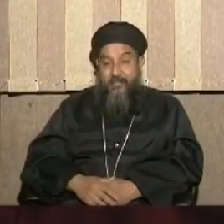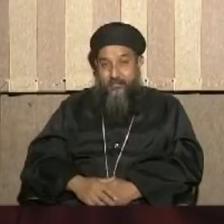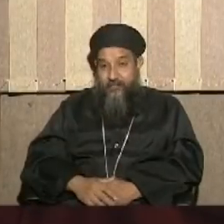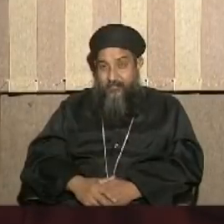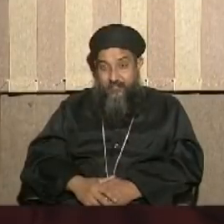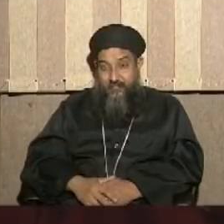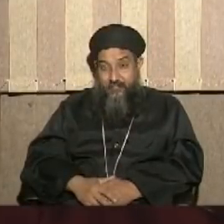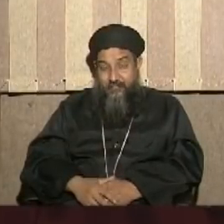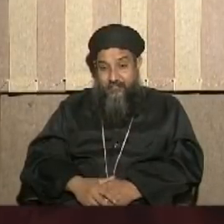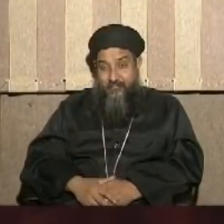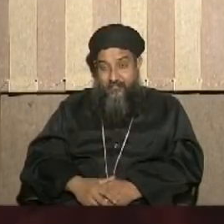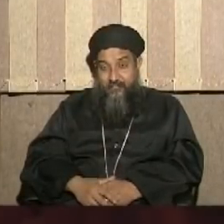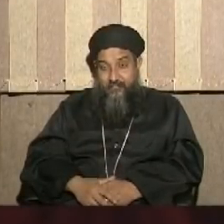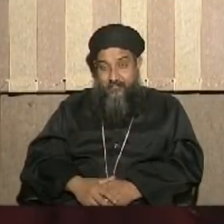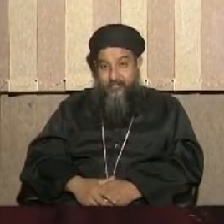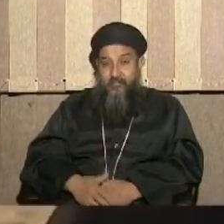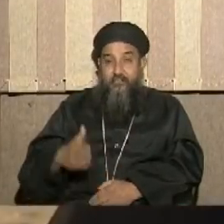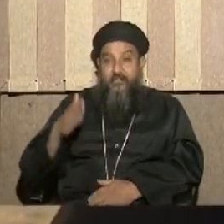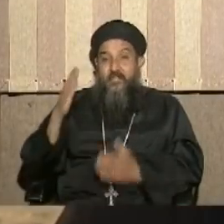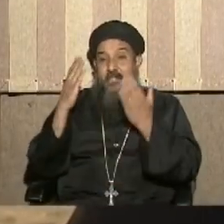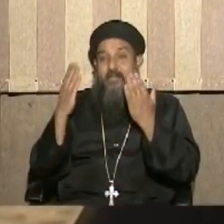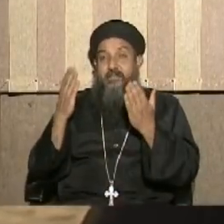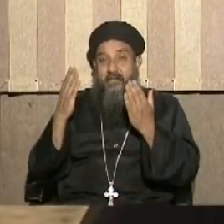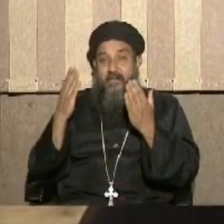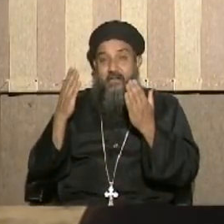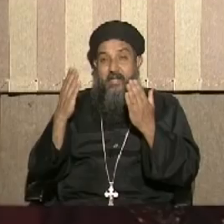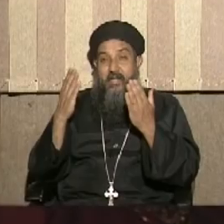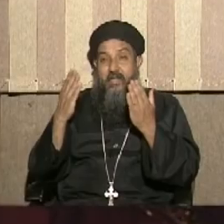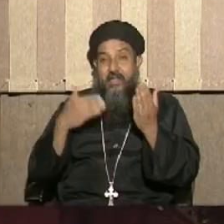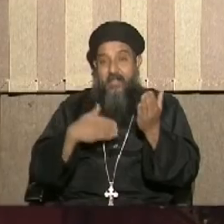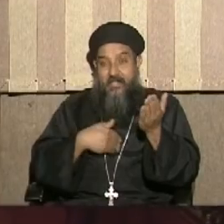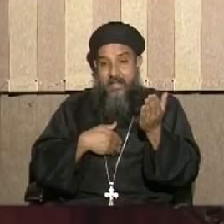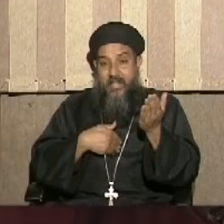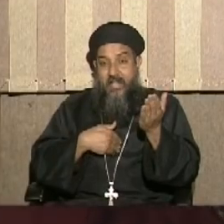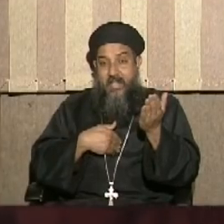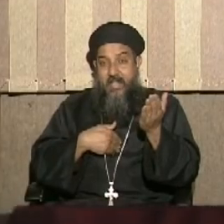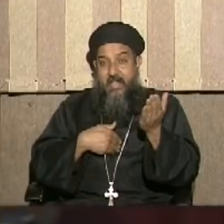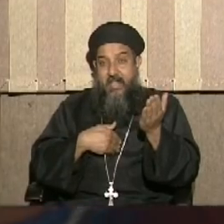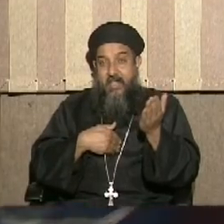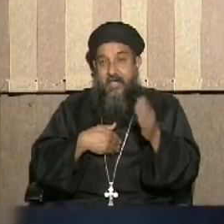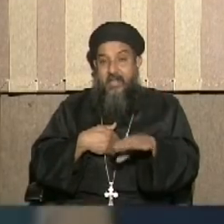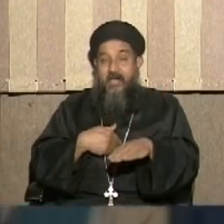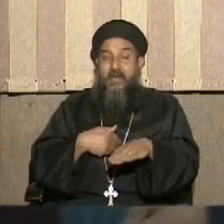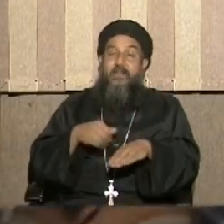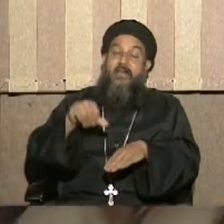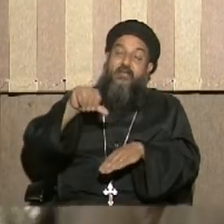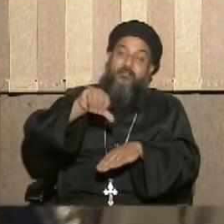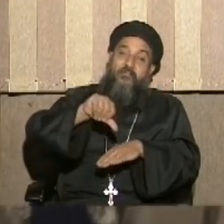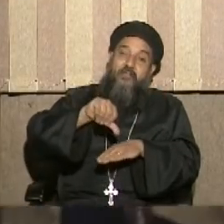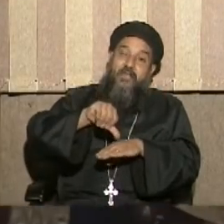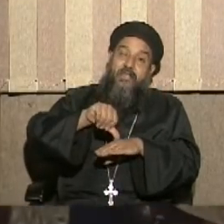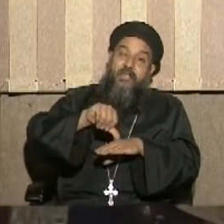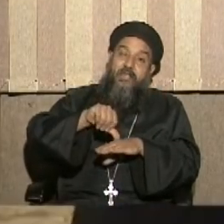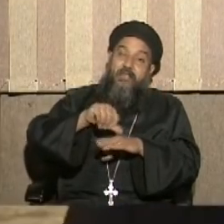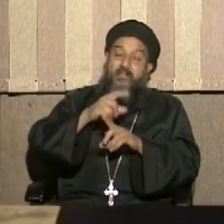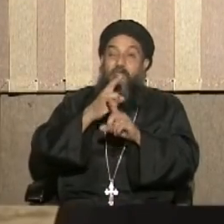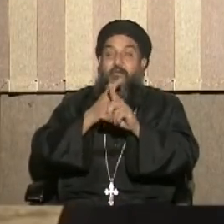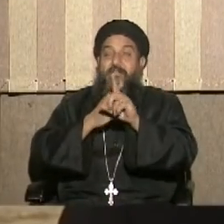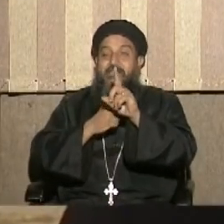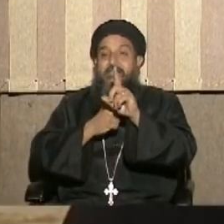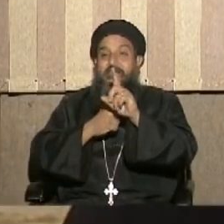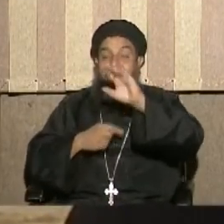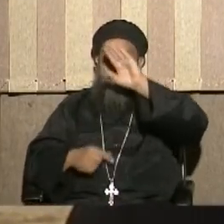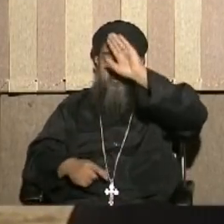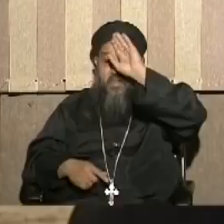ومرتي وولادي صلوا لأجلي. مين حضرتك؟ أنا والي سوري وهيدول عيلتي.